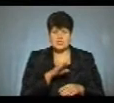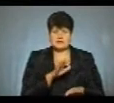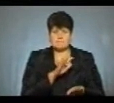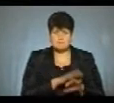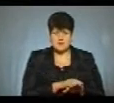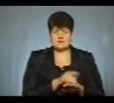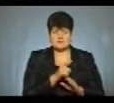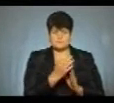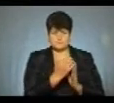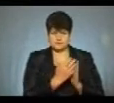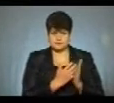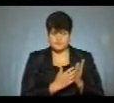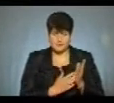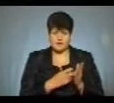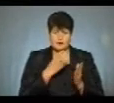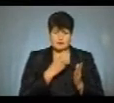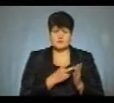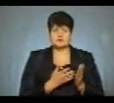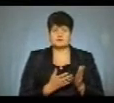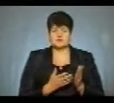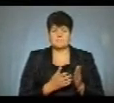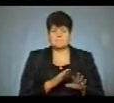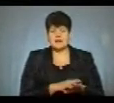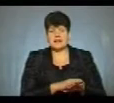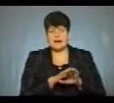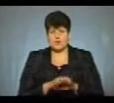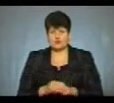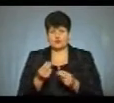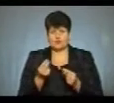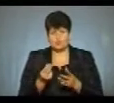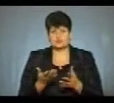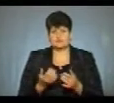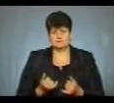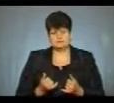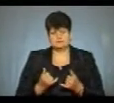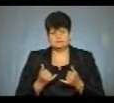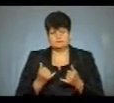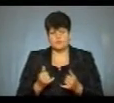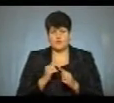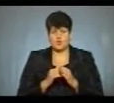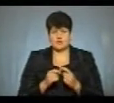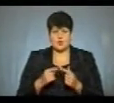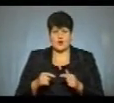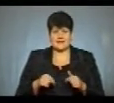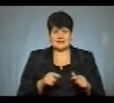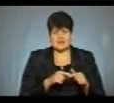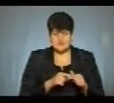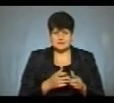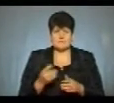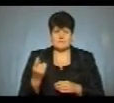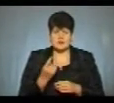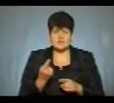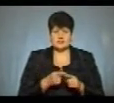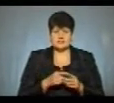підставі реєстрів, які подають обслуговуючі організації, перераховує ці кошти по пріоритетності кожній організації. Тобто перше стоїть